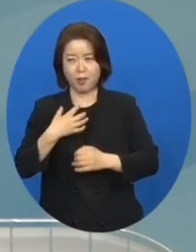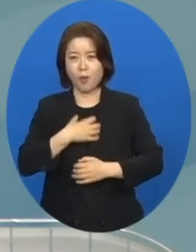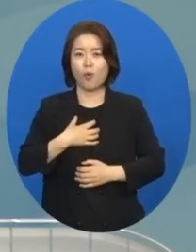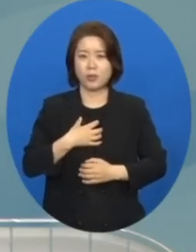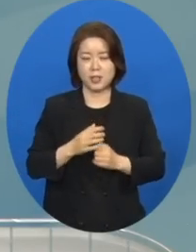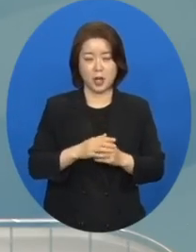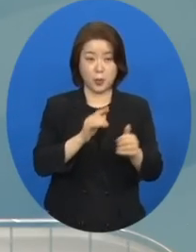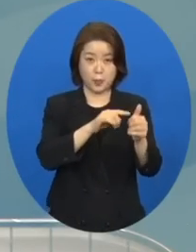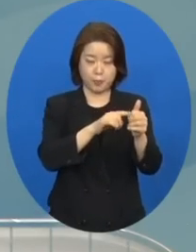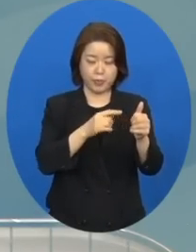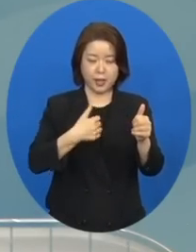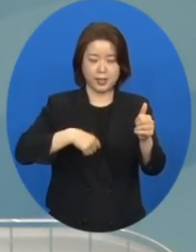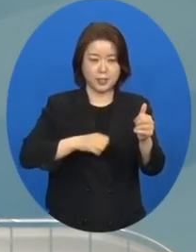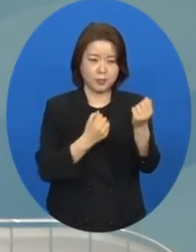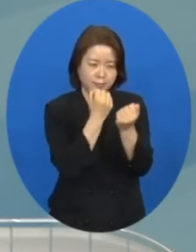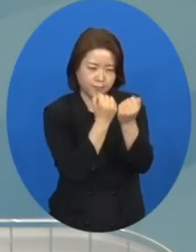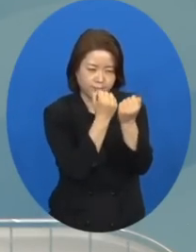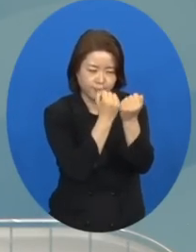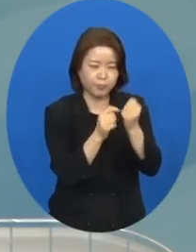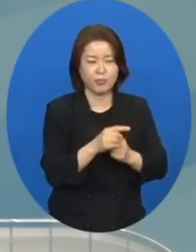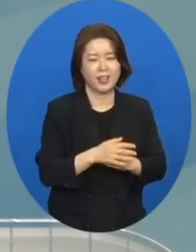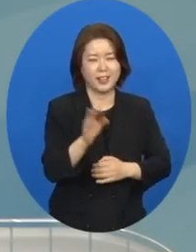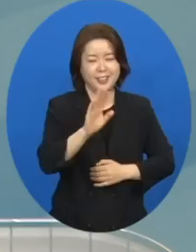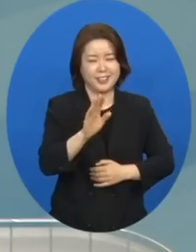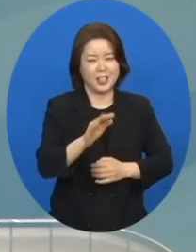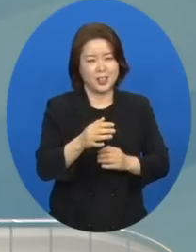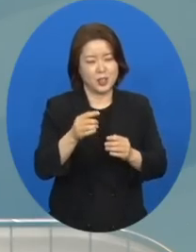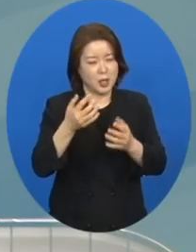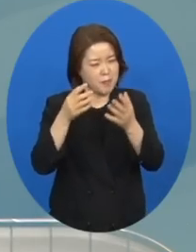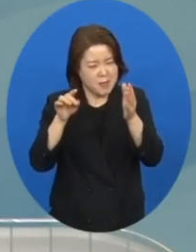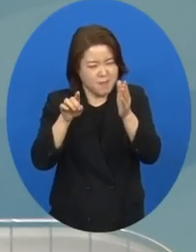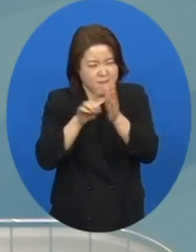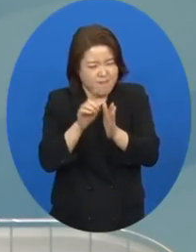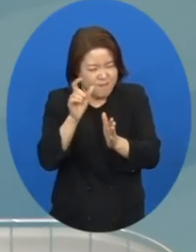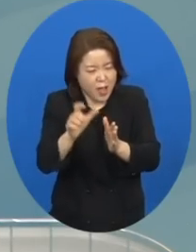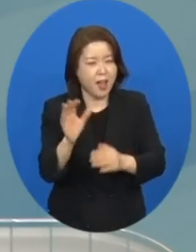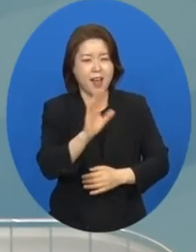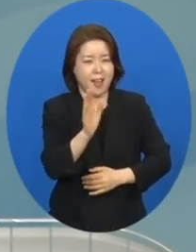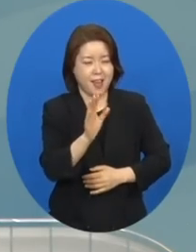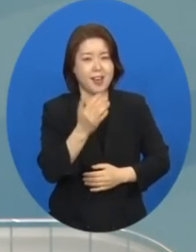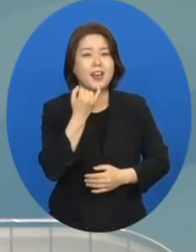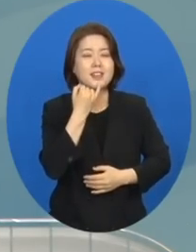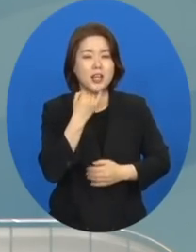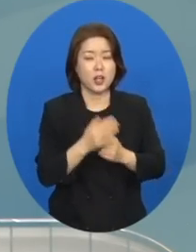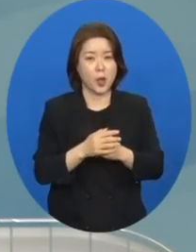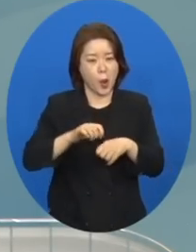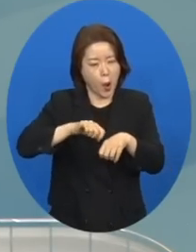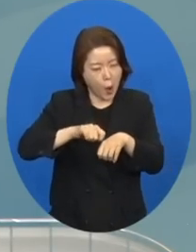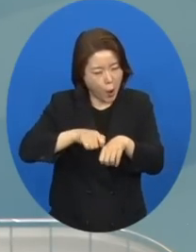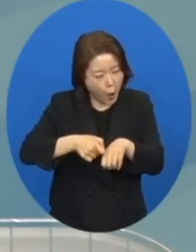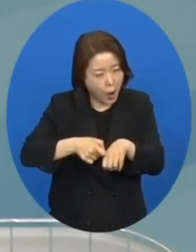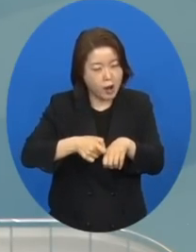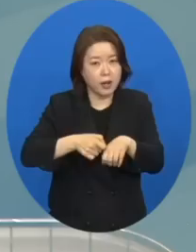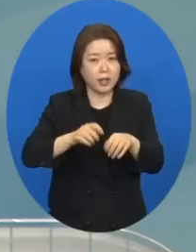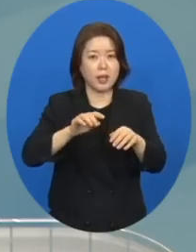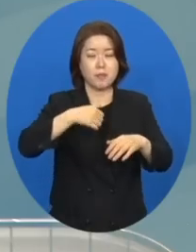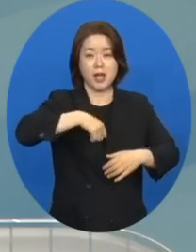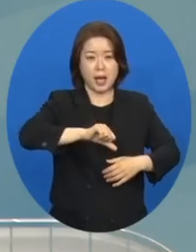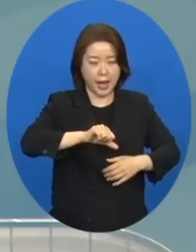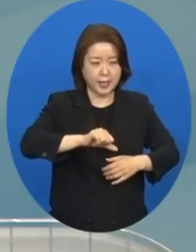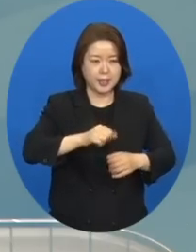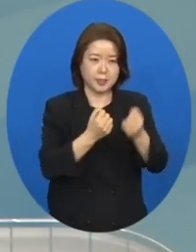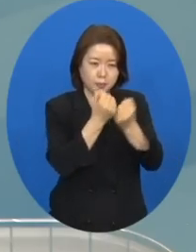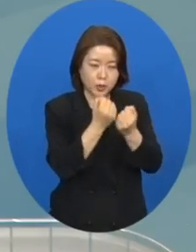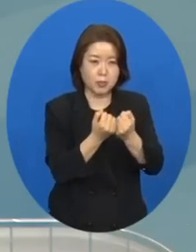설득을 합니다 뭐 그렇게까지 기 들 필요는 없다 겨 아들의 마음을 설득해서 시 닦여 가는 것은 이제